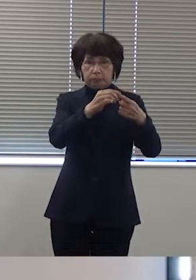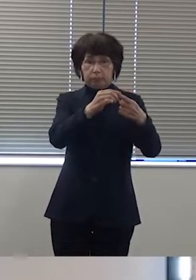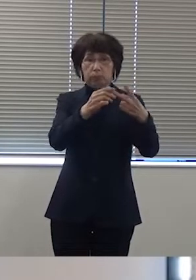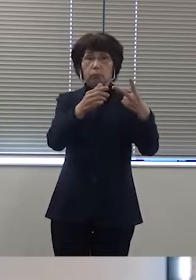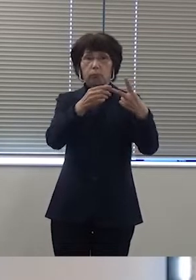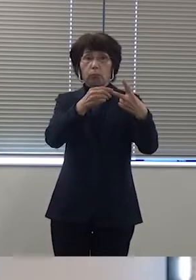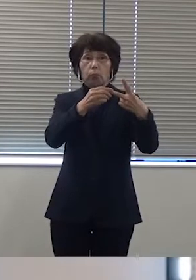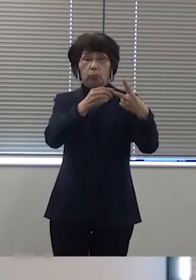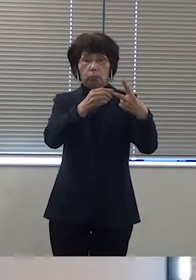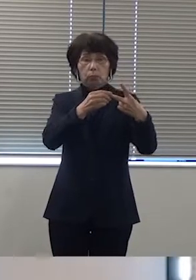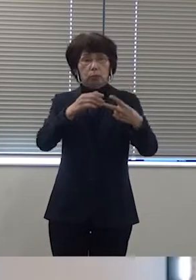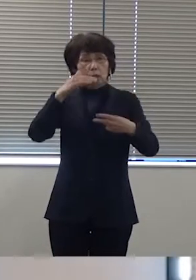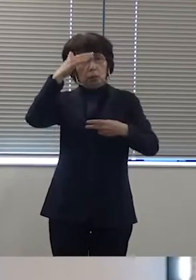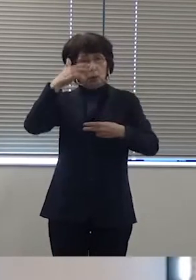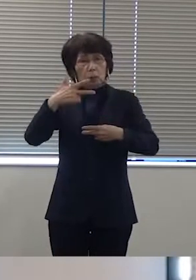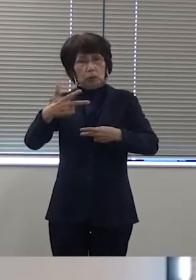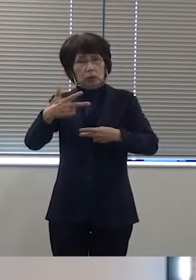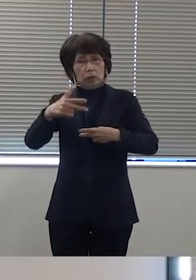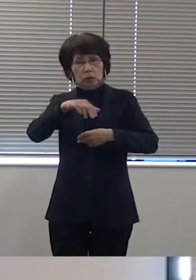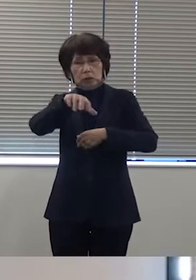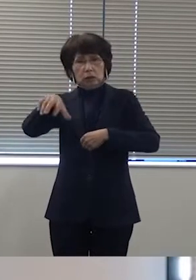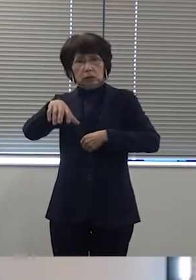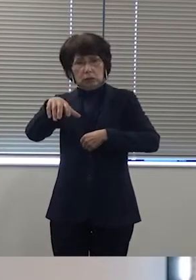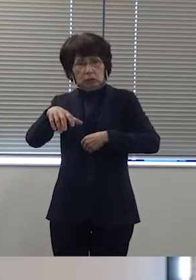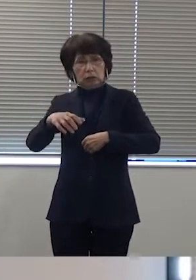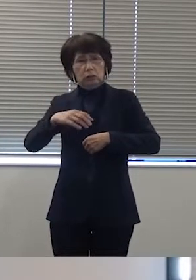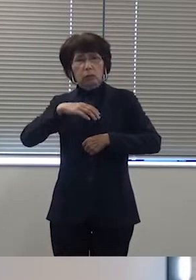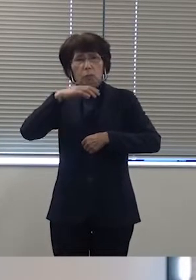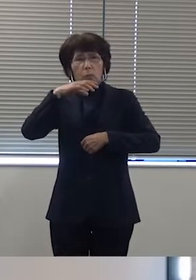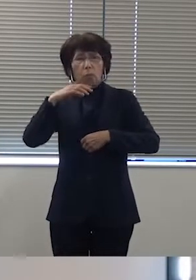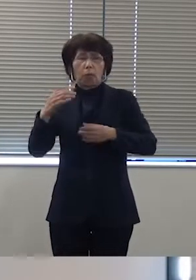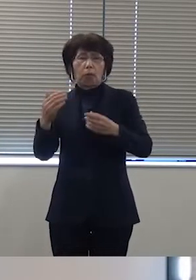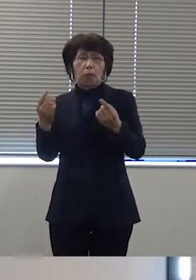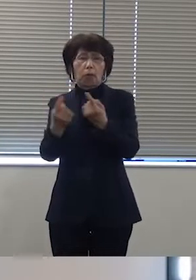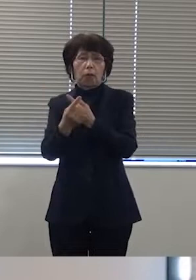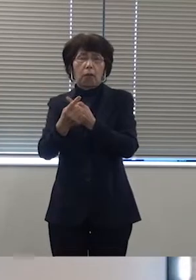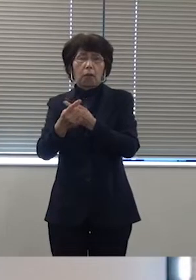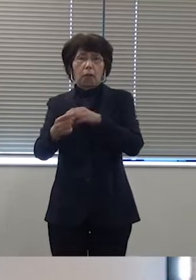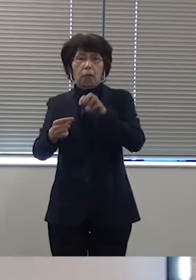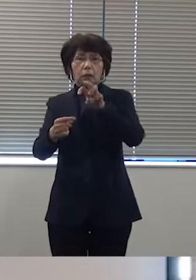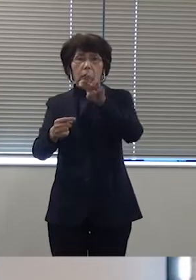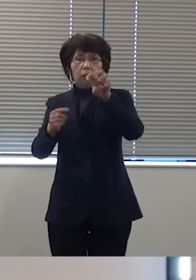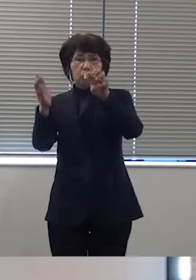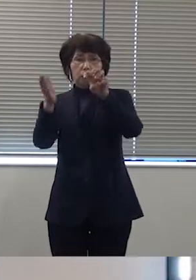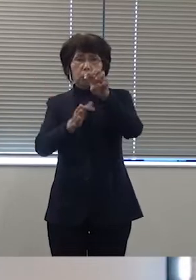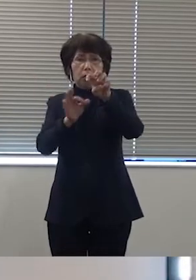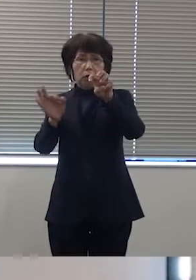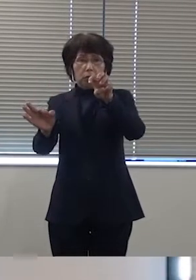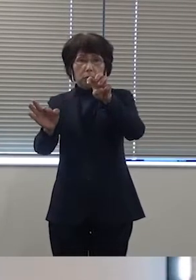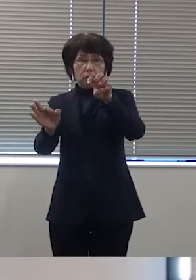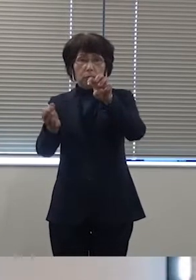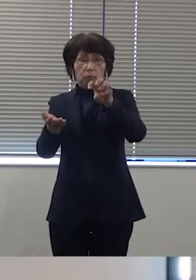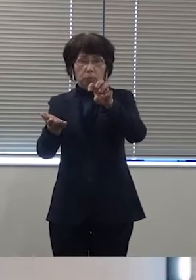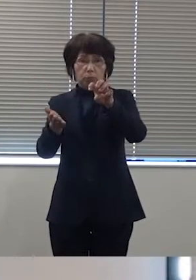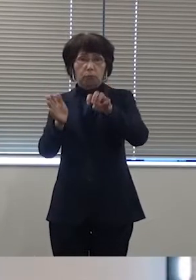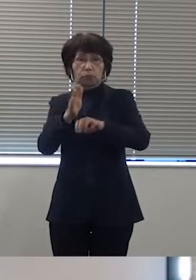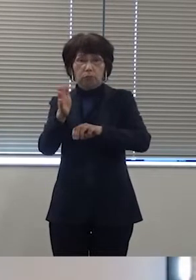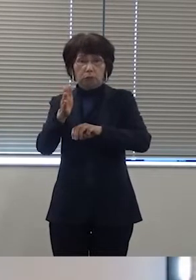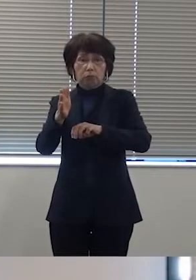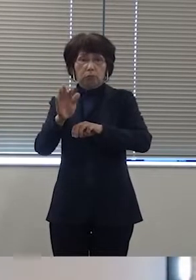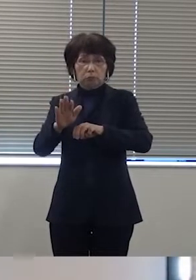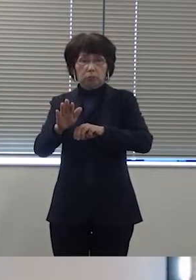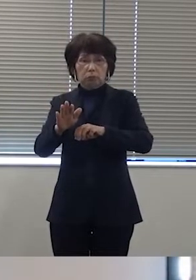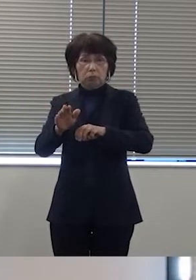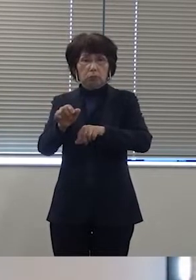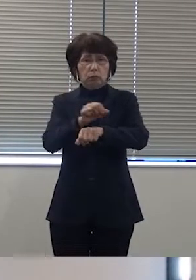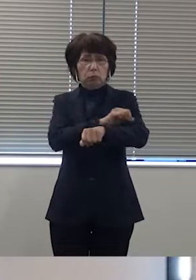常に高知市内でも高齢化が進んでまいりましたので、30% 近くなって、特徴として、女性の一